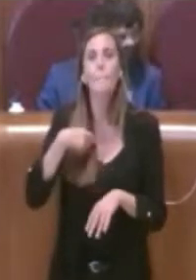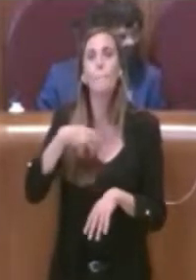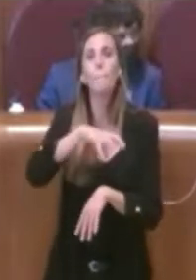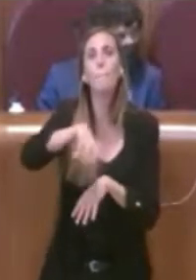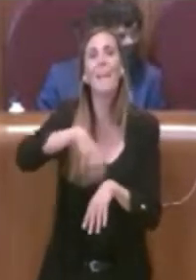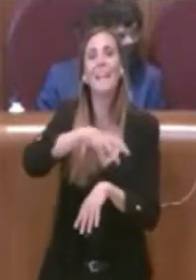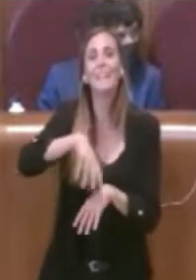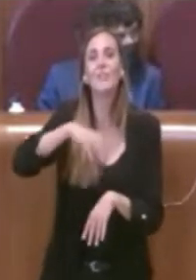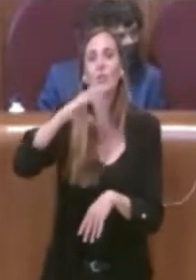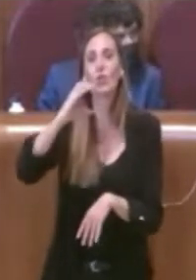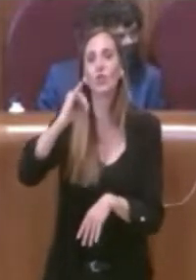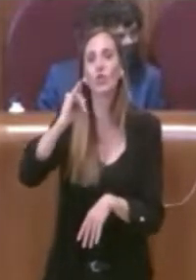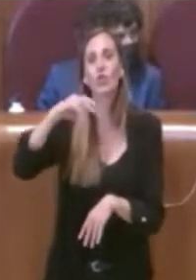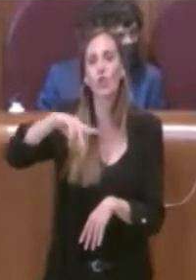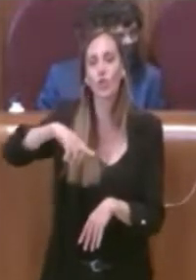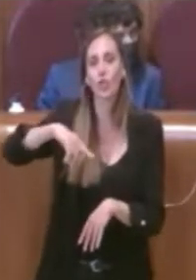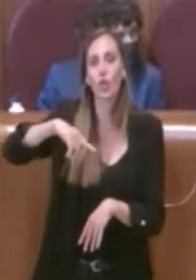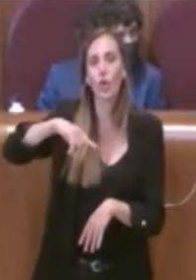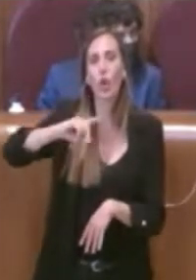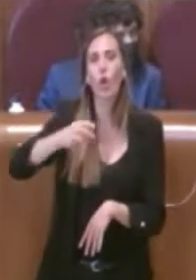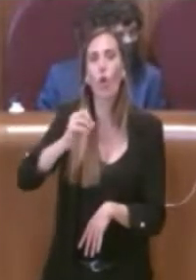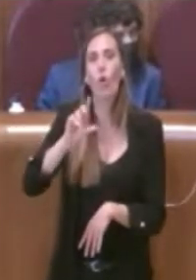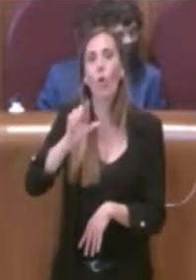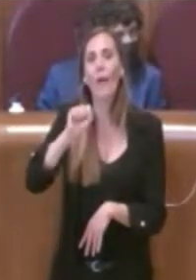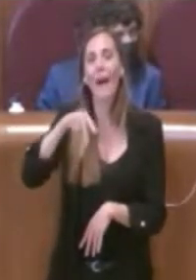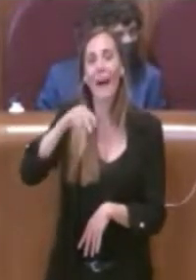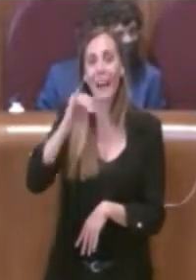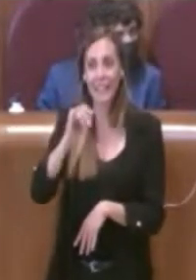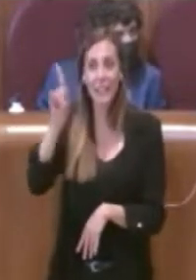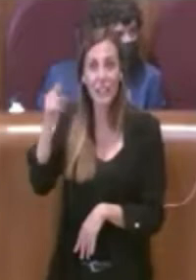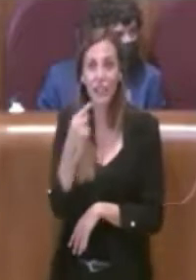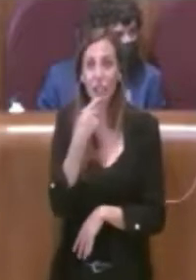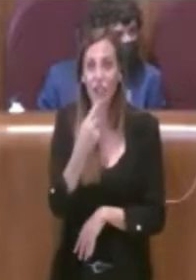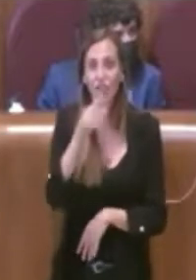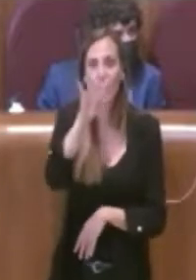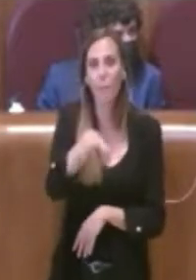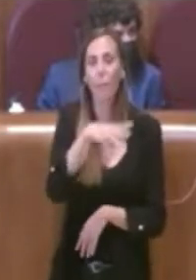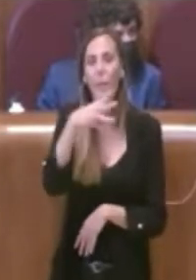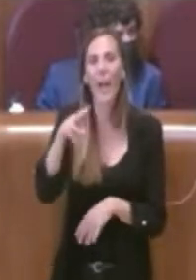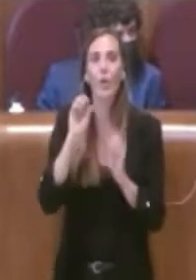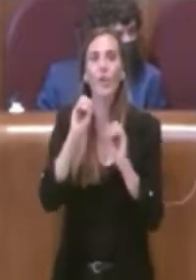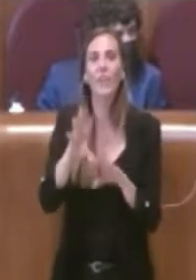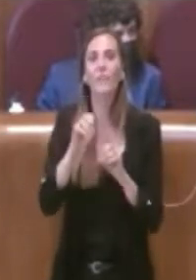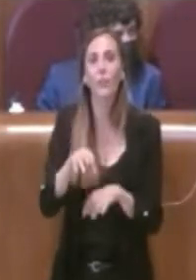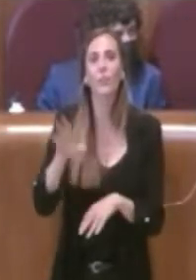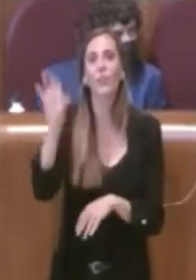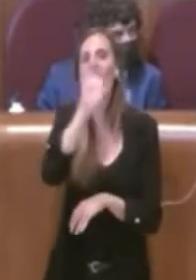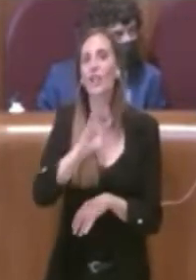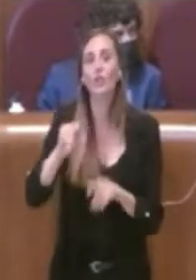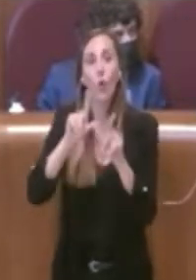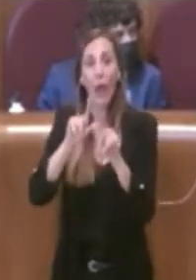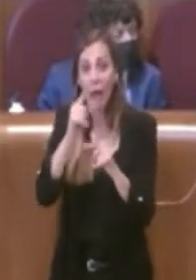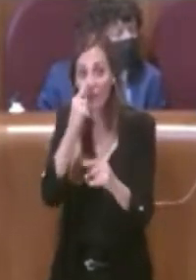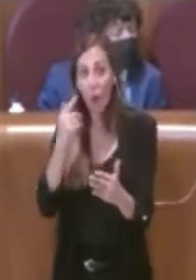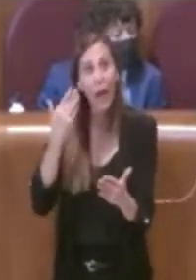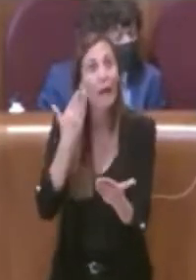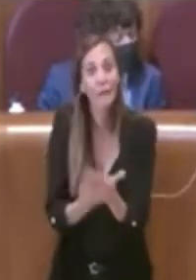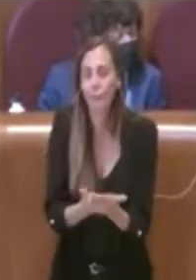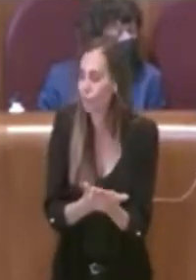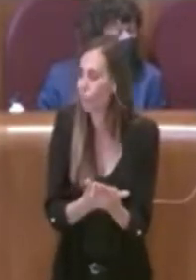sta dicendo che il piano rifiuti della regione lazio non è adeguato